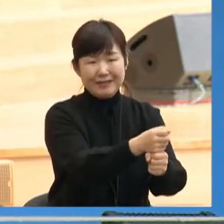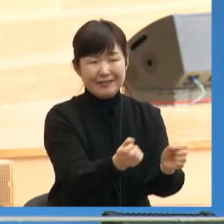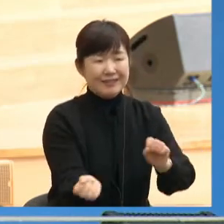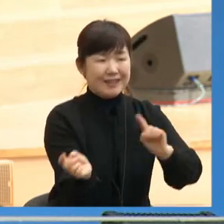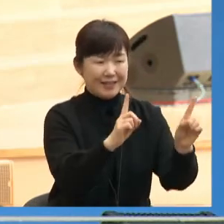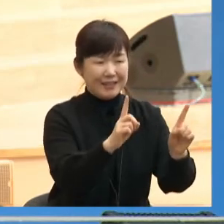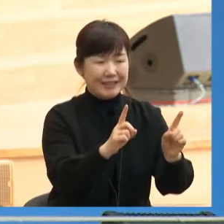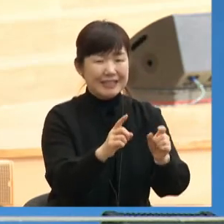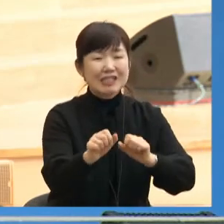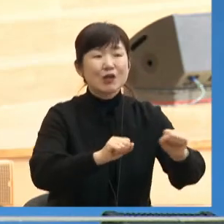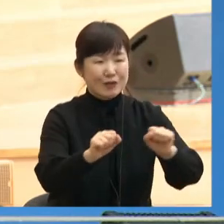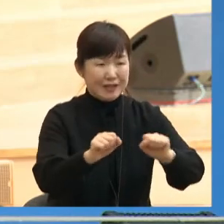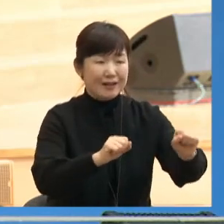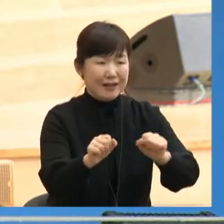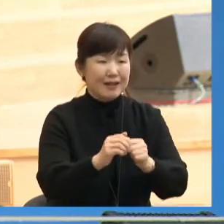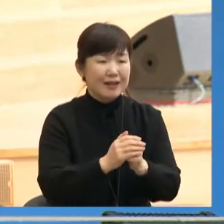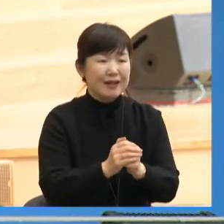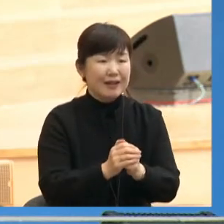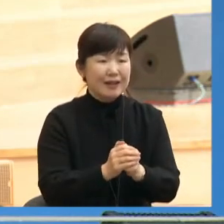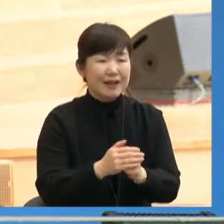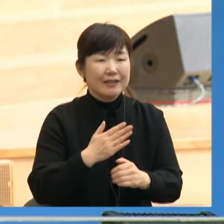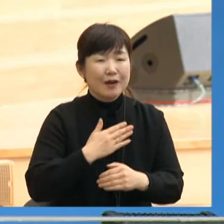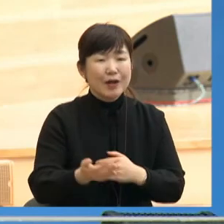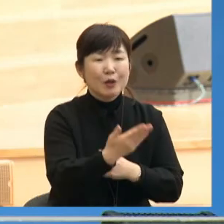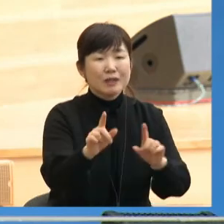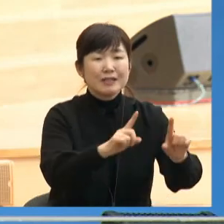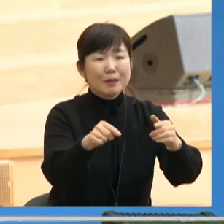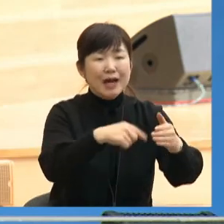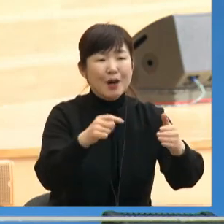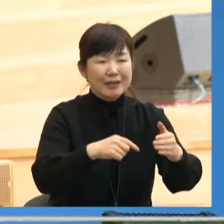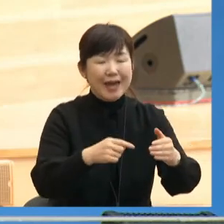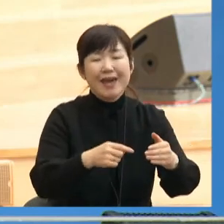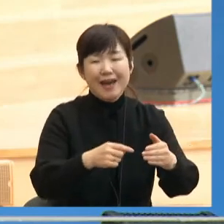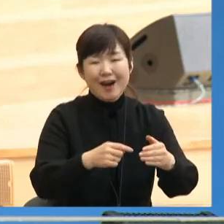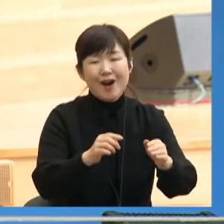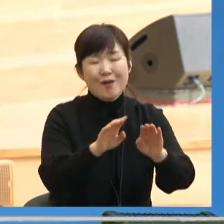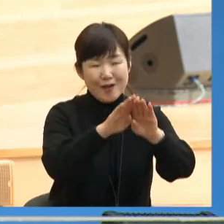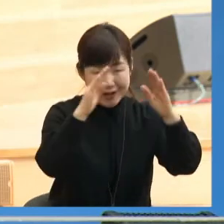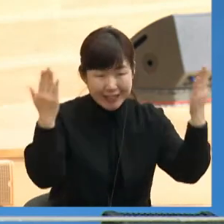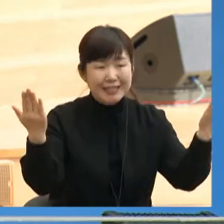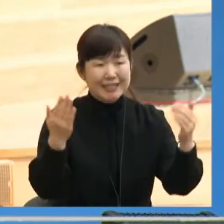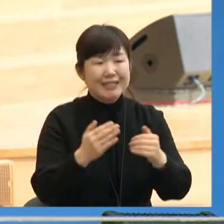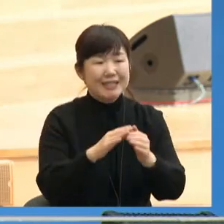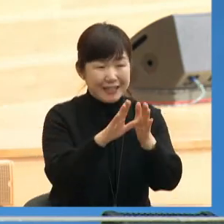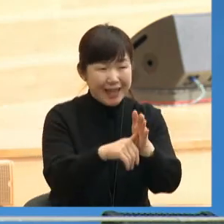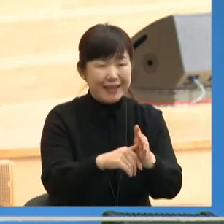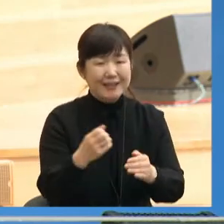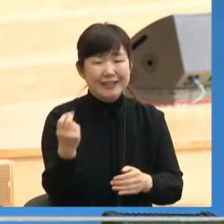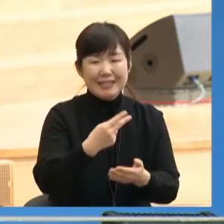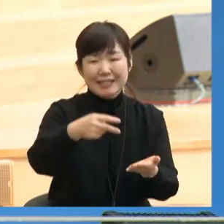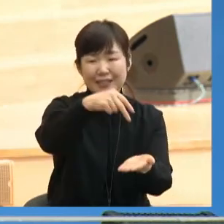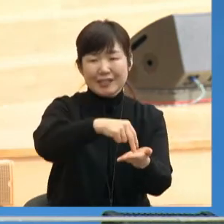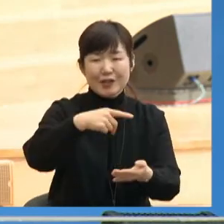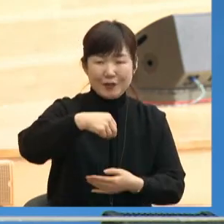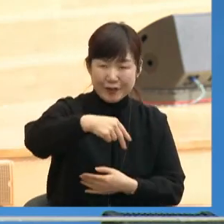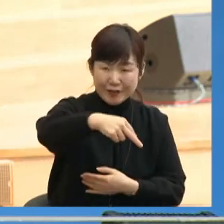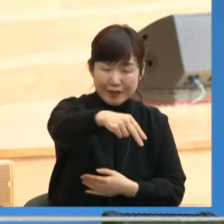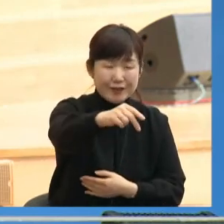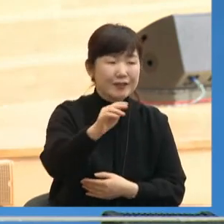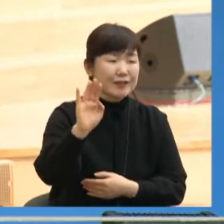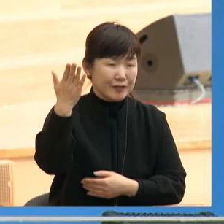역사, 그 역사가 여러분 삶 가운데 펼쳐질 때 우린 다시 일어나 걷게 될